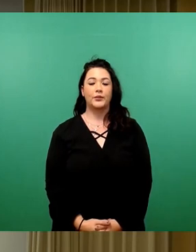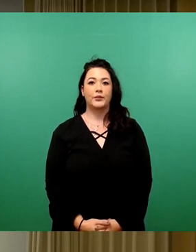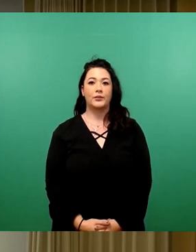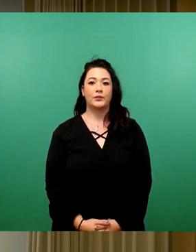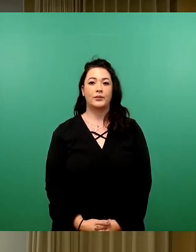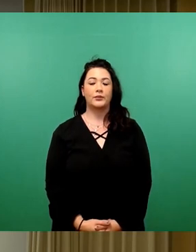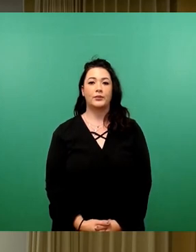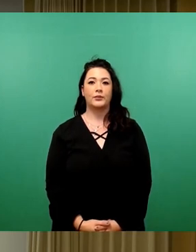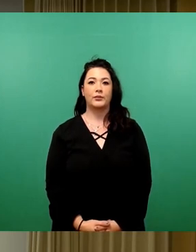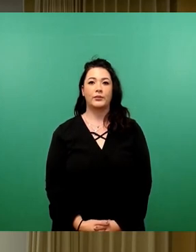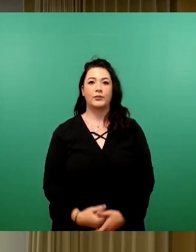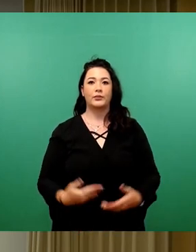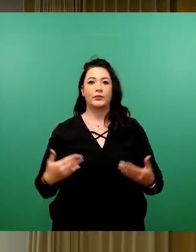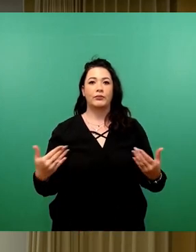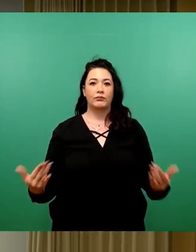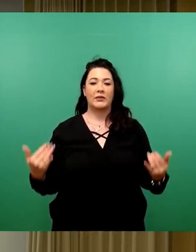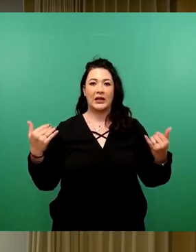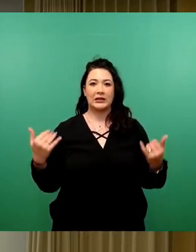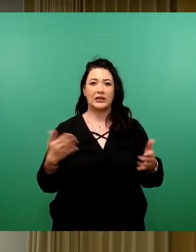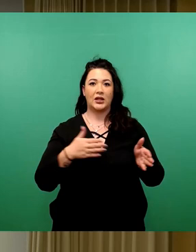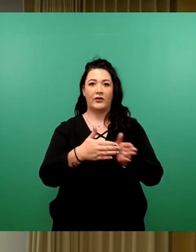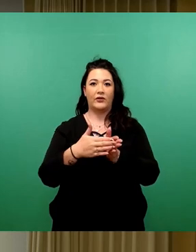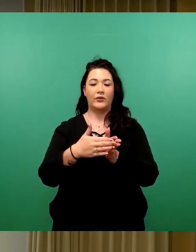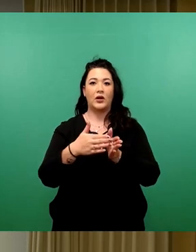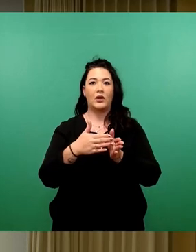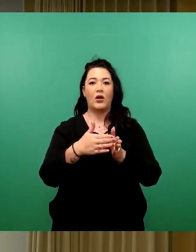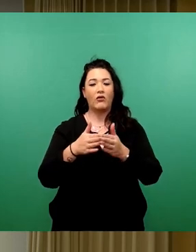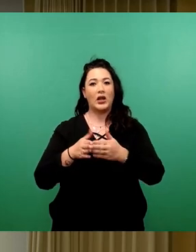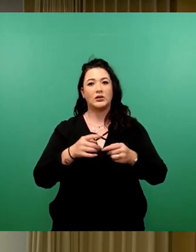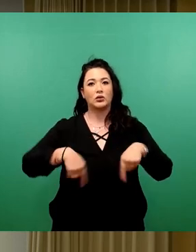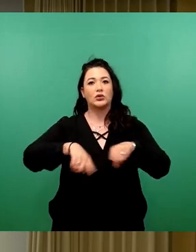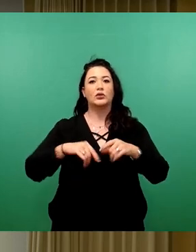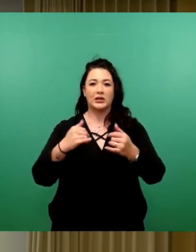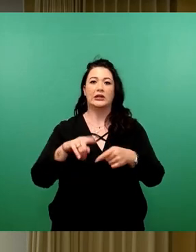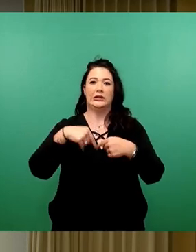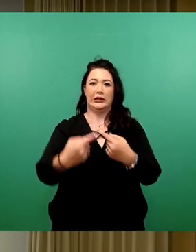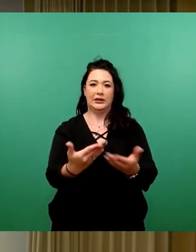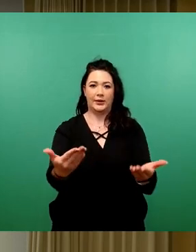So, wir setzen fort in der Fraktionsrunde. SPD-Fraktion ist an der Reihe. Frau Frohwieser.